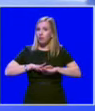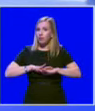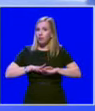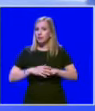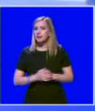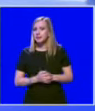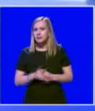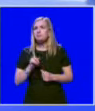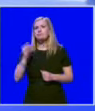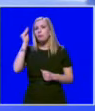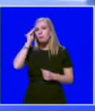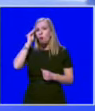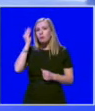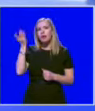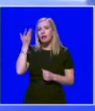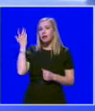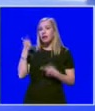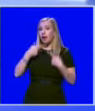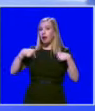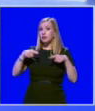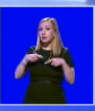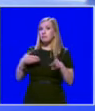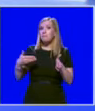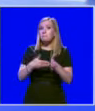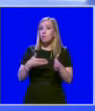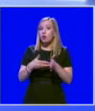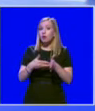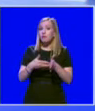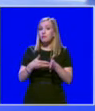държание. Нали си спомняте, че ние сме